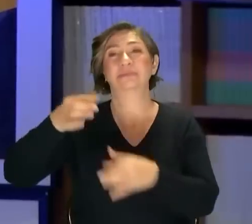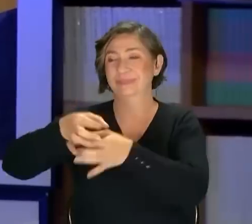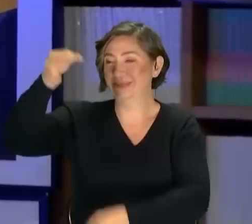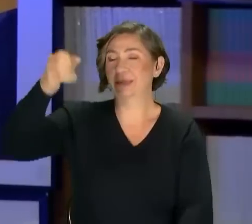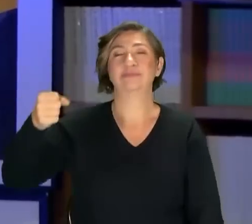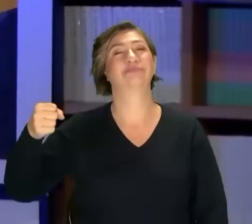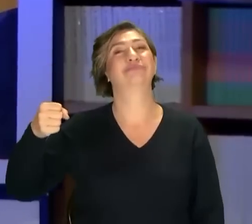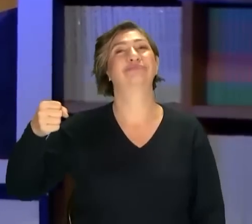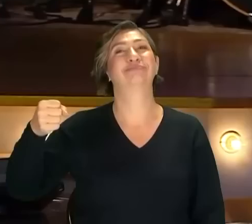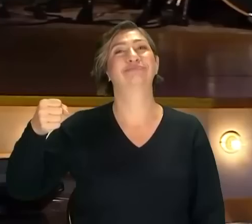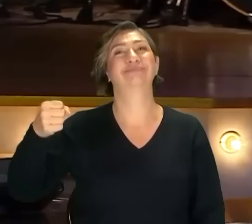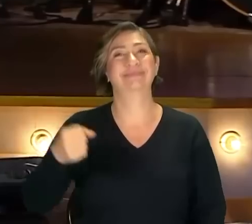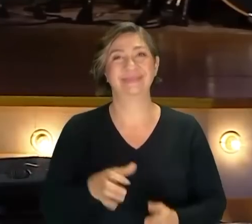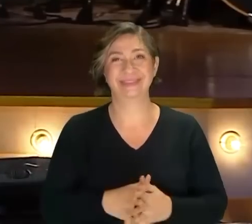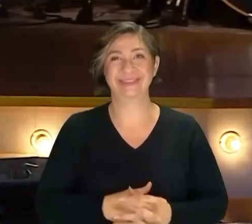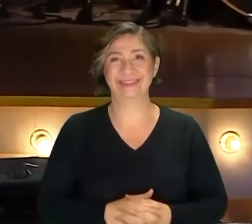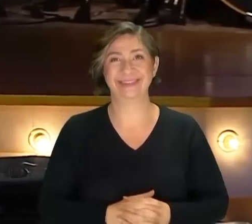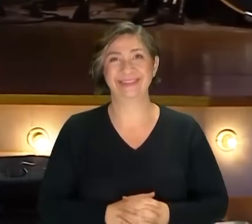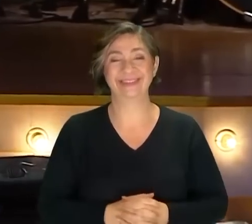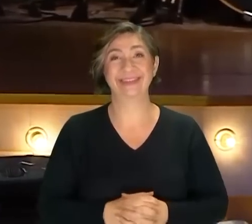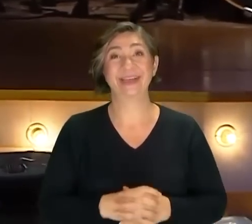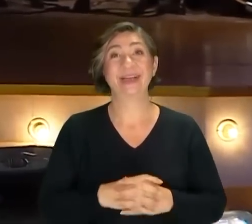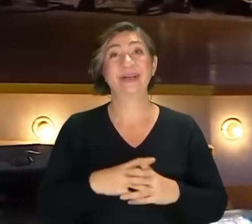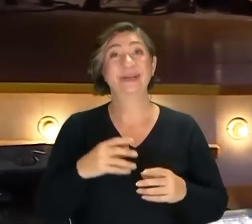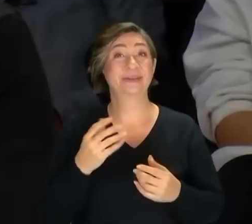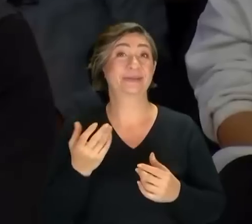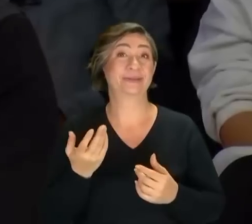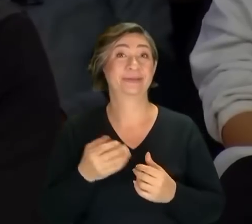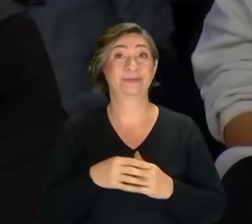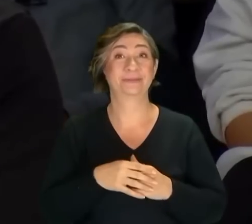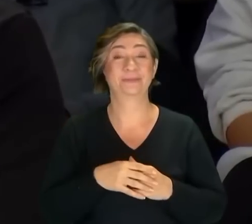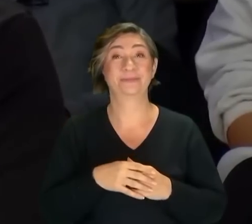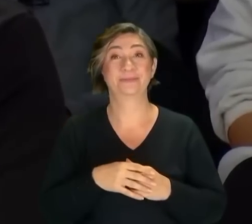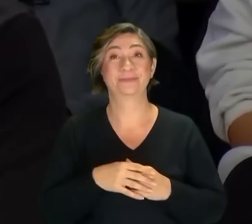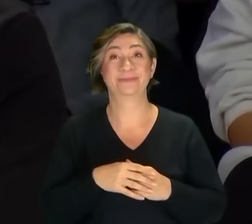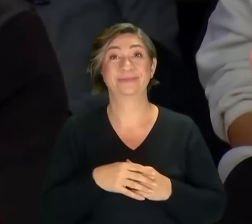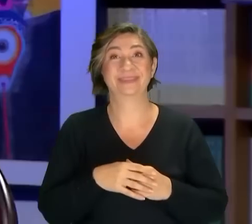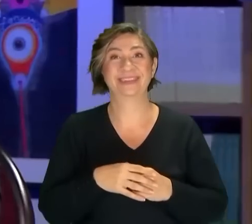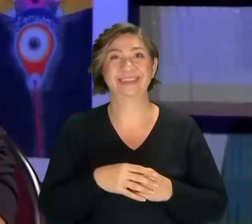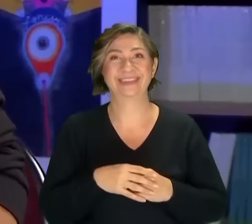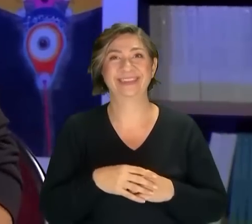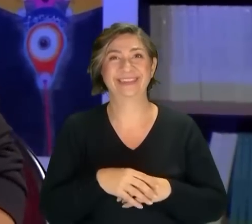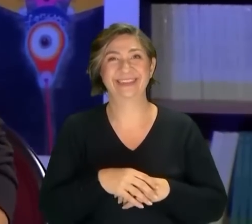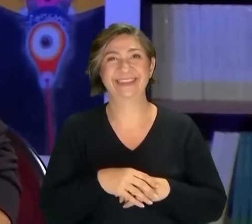mızrağı tutuyor. Aynen. Tutacak yani bir şey var en azından. Tabii tabii. Evet.